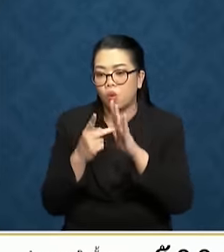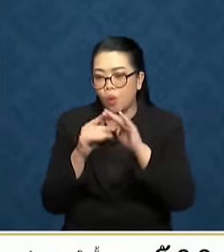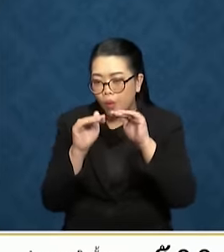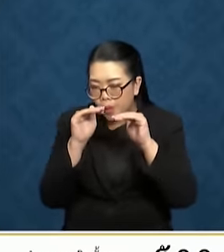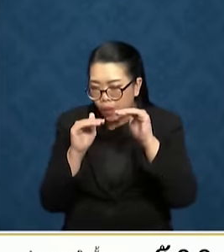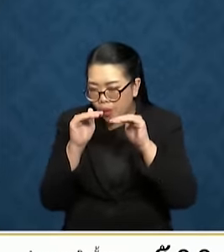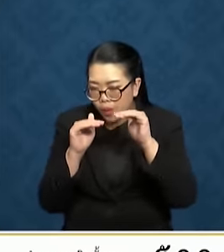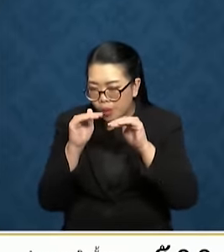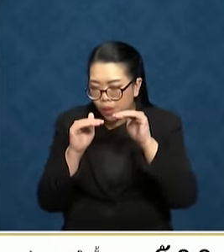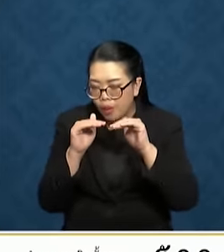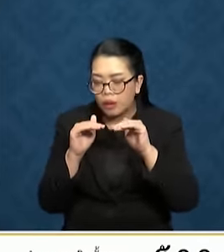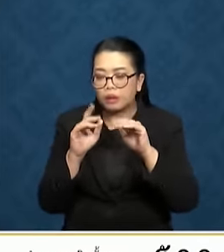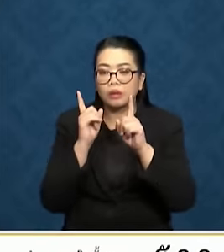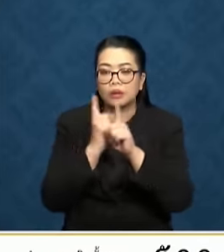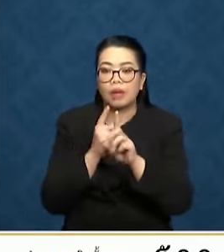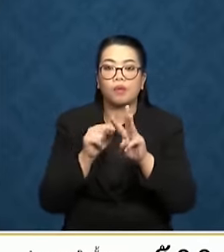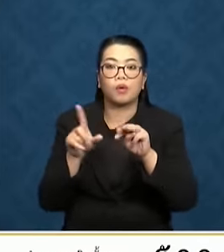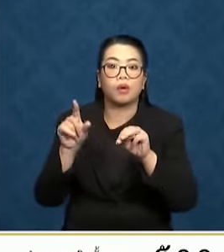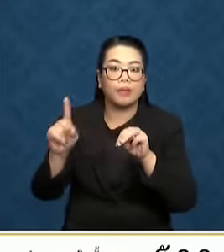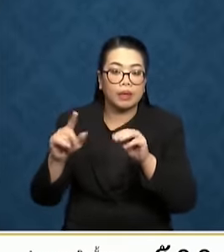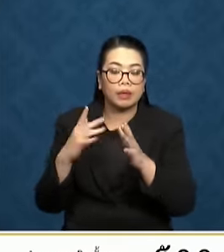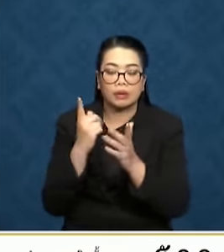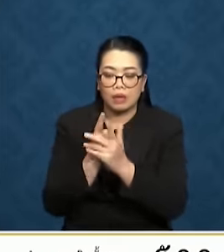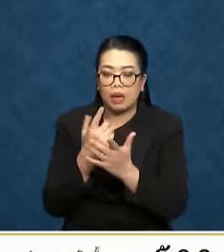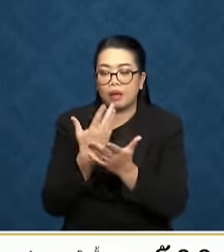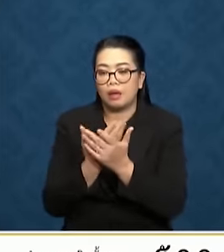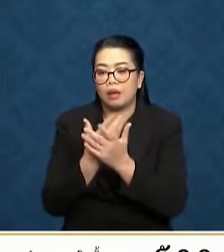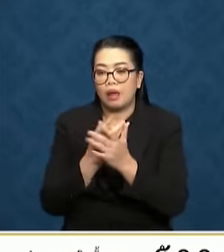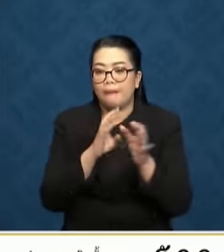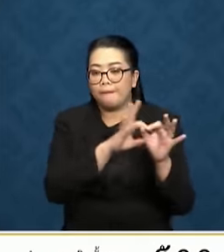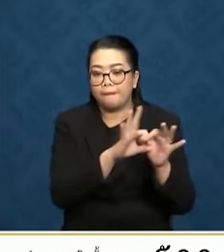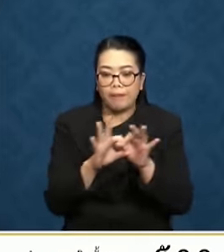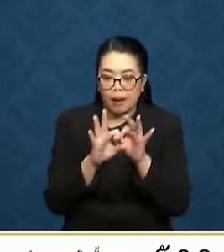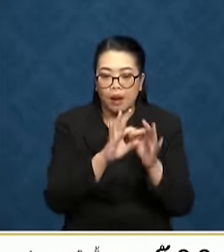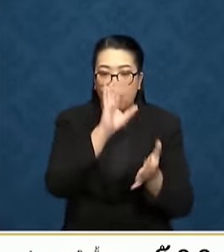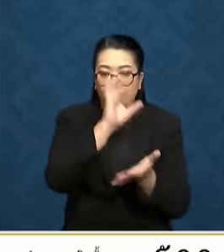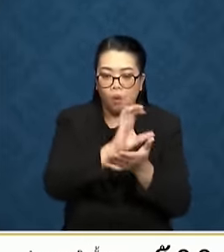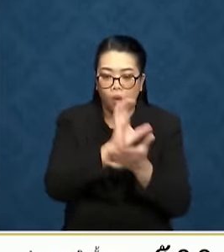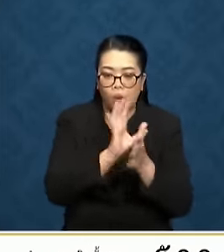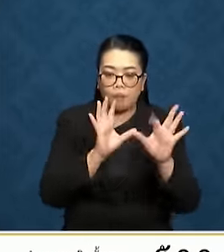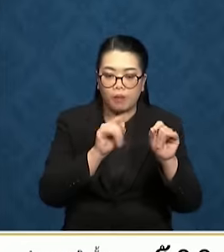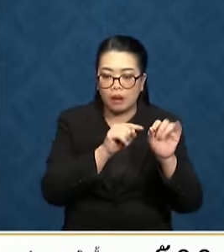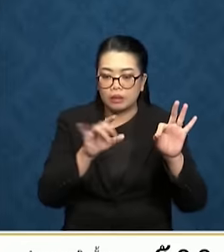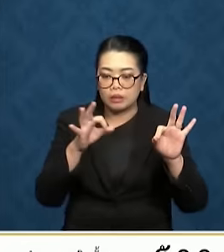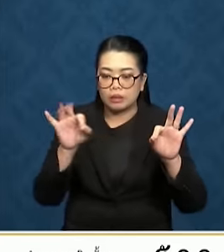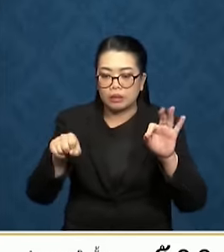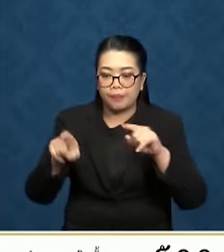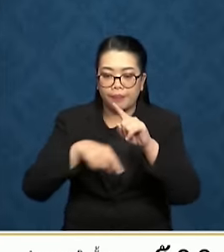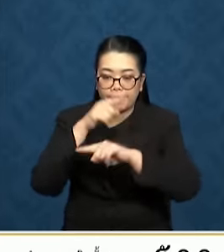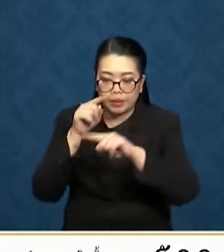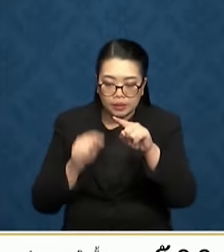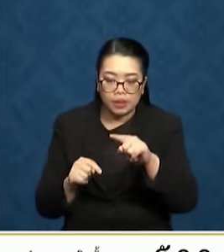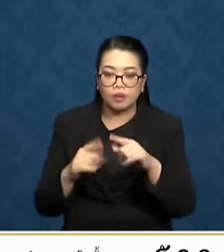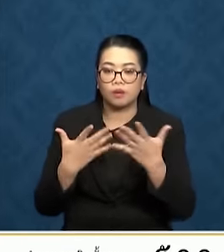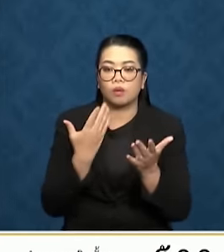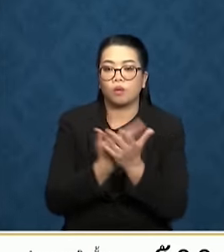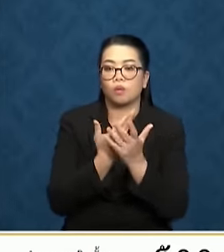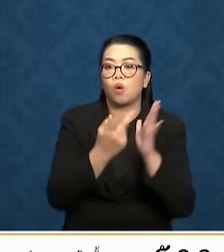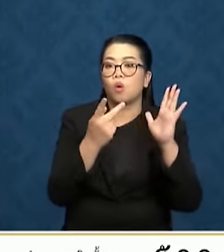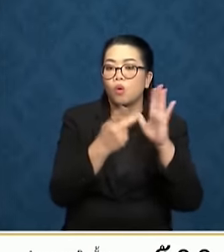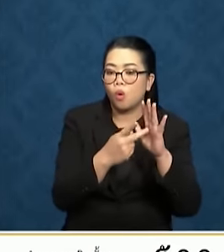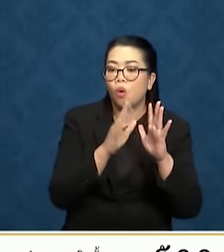เพดานตามม 21ไม่ว่าจะเป็นสัดส่วนภาระผูกพันงบประมาณข้ามปี 99%จาก 10%ไม่ว่าจะเป็นสัดส่วนการกู้ต่อ